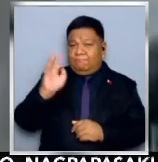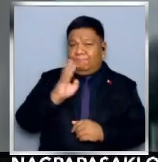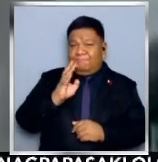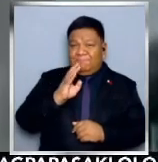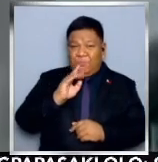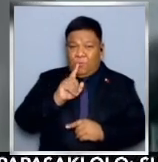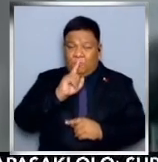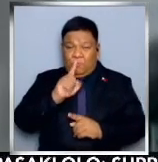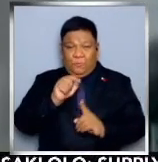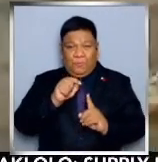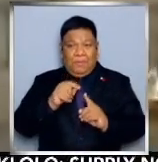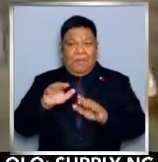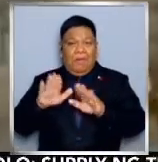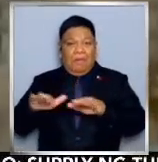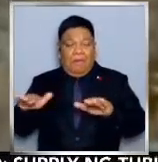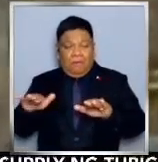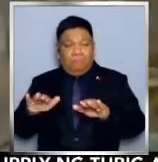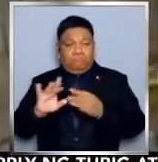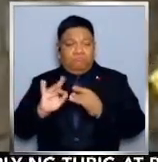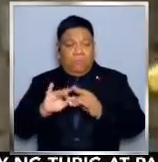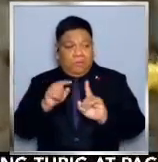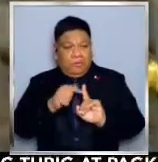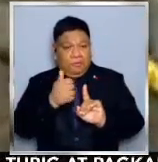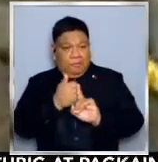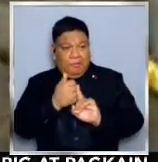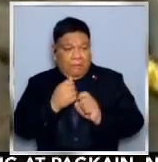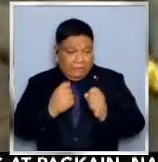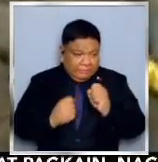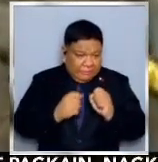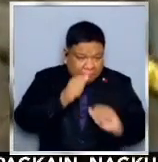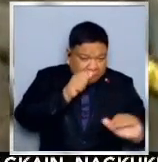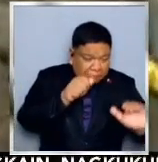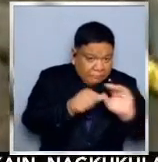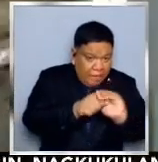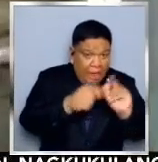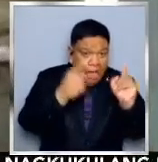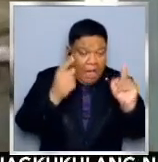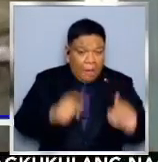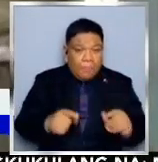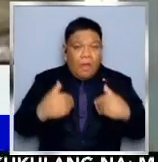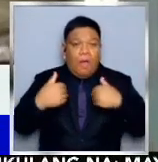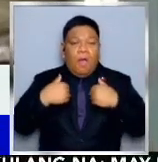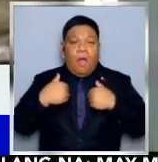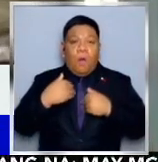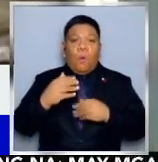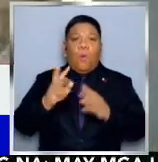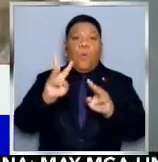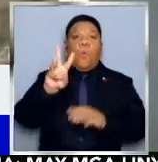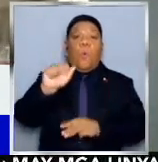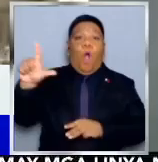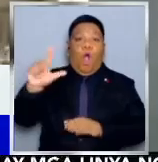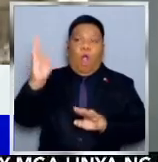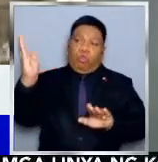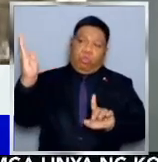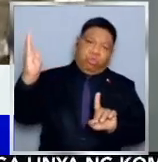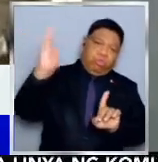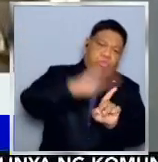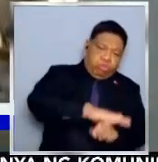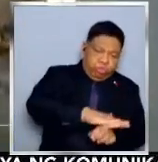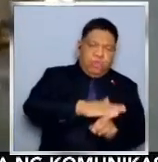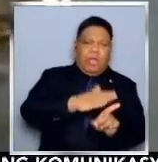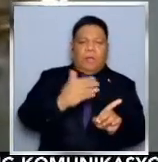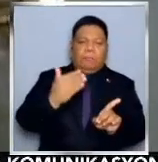sana magtago, nabagsakan siya dito mismo sa pwesto na to ng tipak ng pader na galing dito sa may taas. Yung bumagsak sa